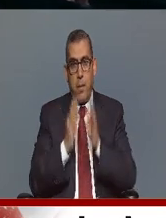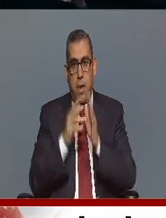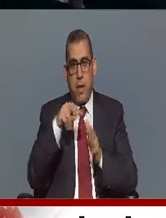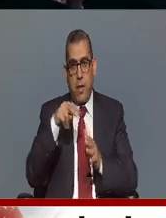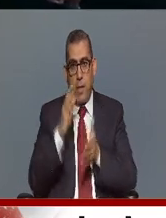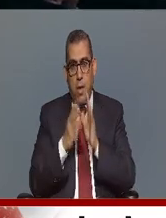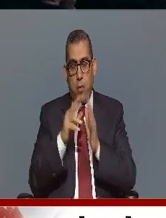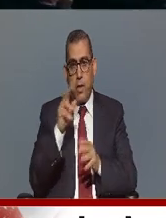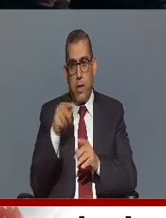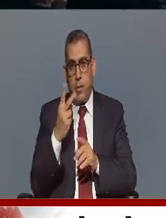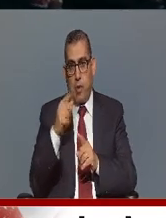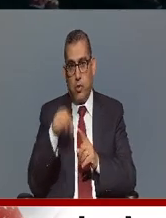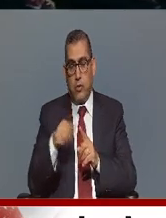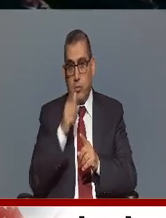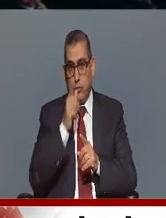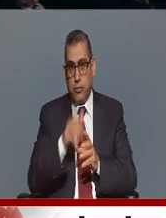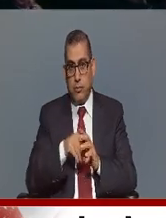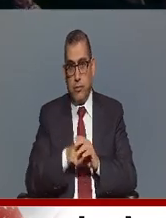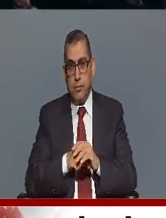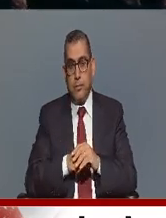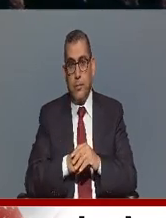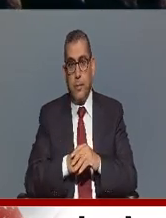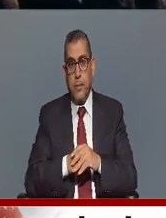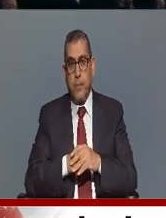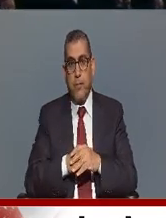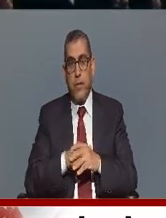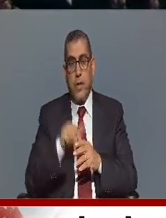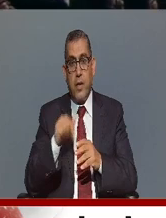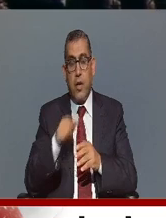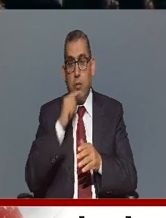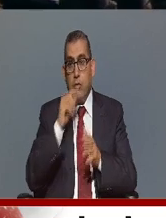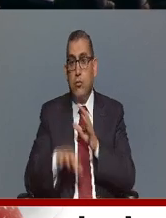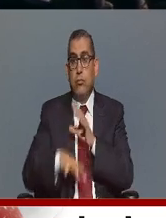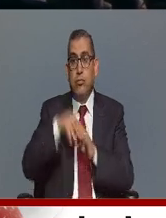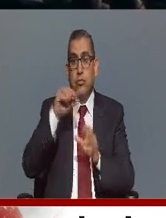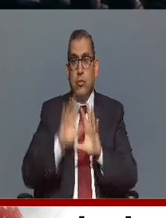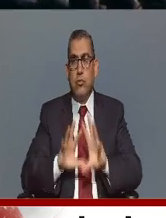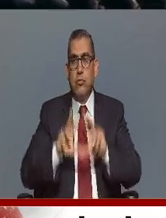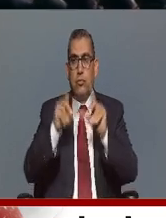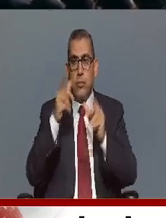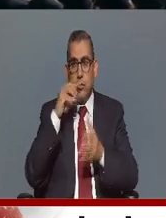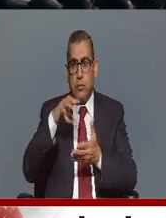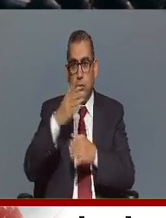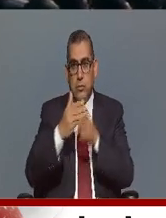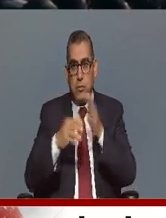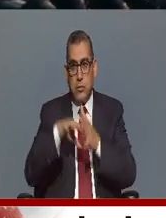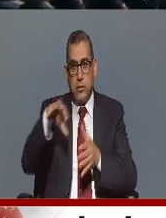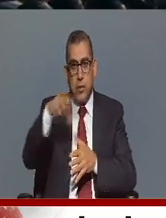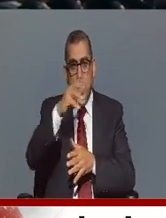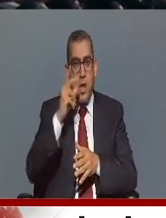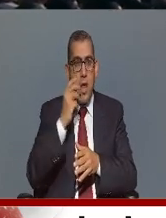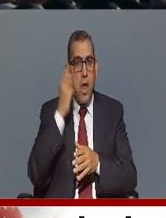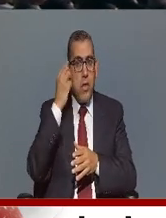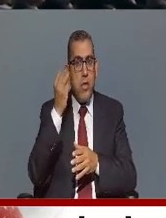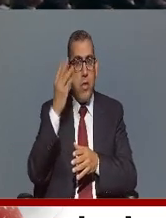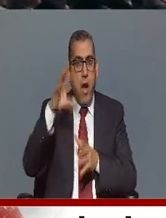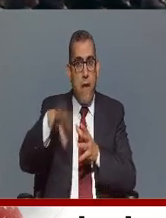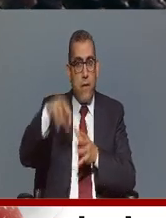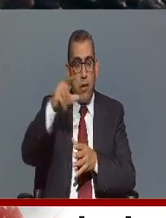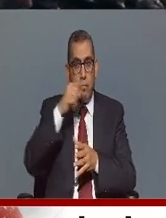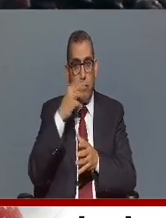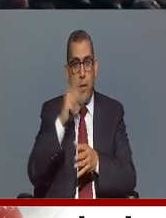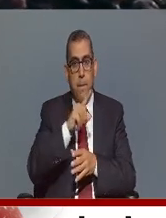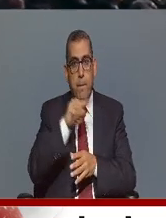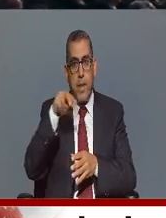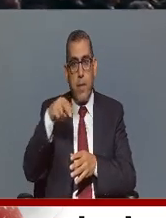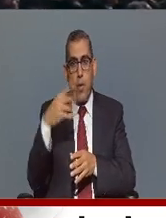8 مليار و2 من عشر. تم تطوير بعض المؤسسات والمنشآت الثقافية من